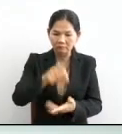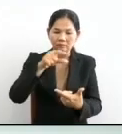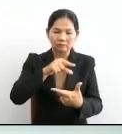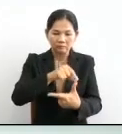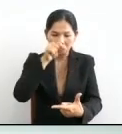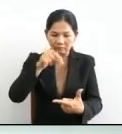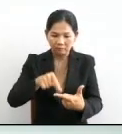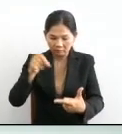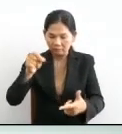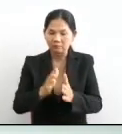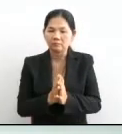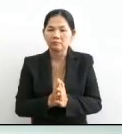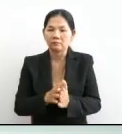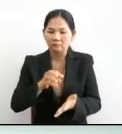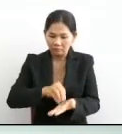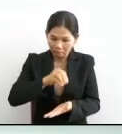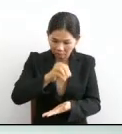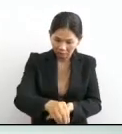đầm lâu mì ạ